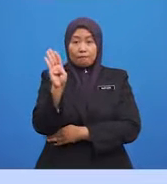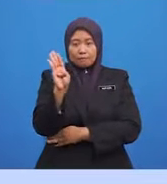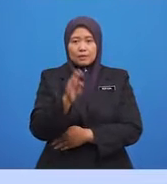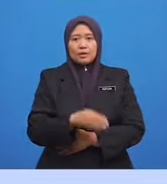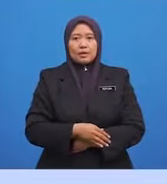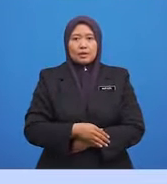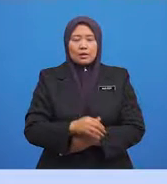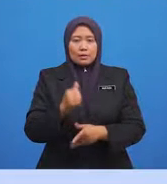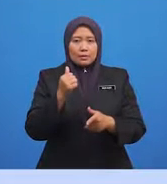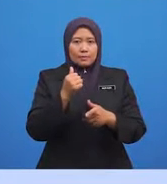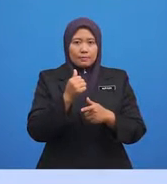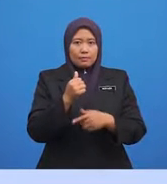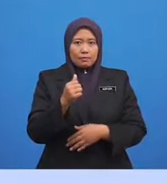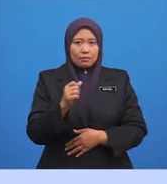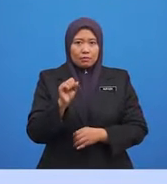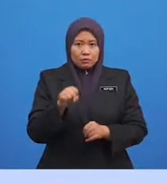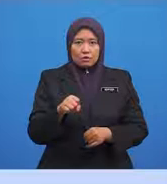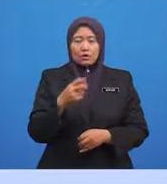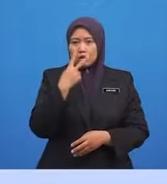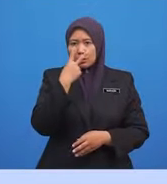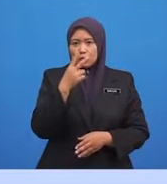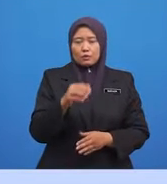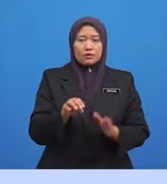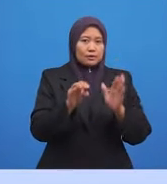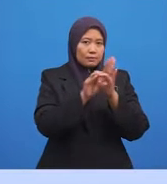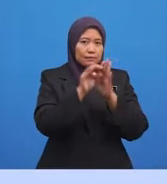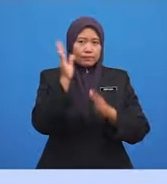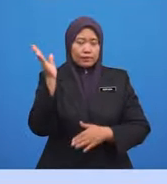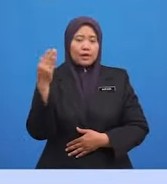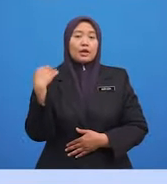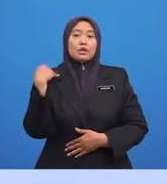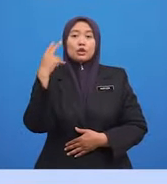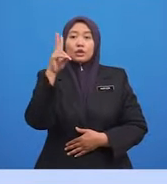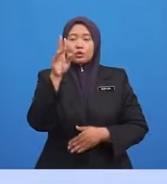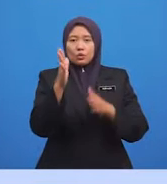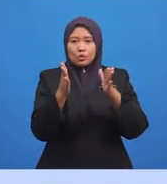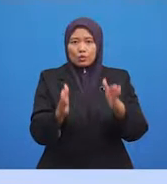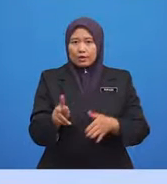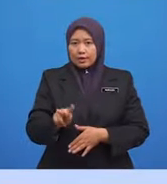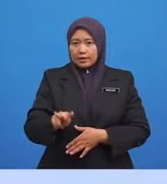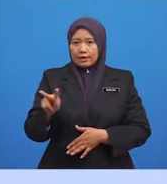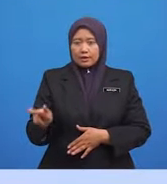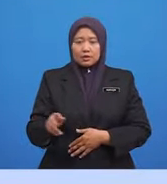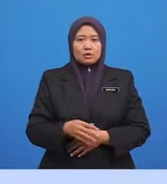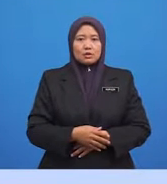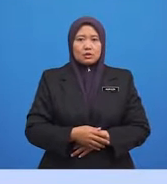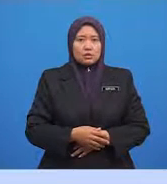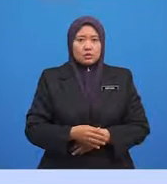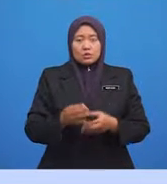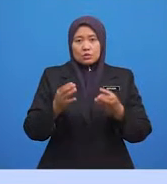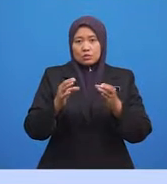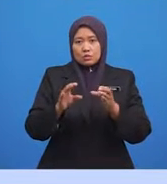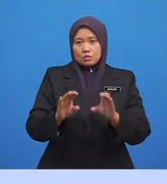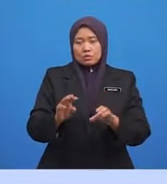Begitu juga dengan paparan berikut. Terdapat dua orang kanak-kanak. Cuba murid-murid